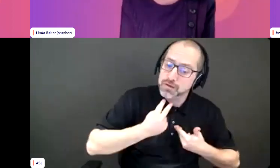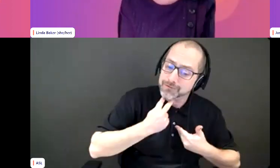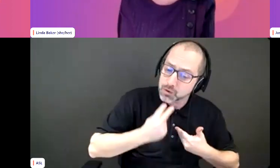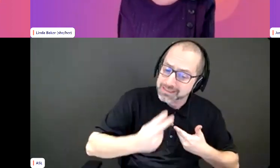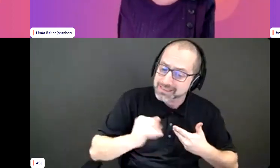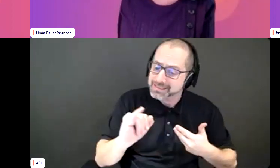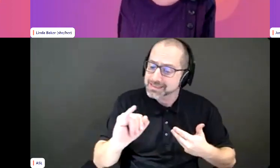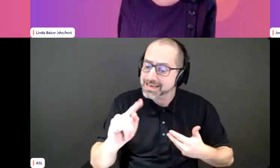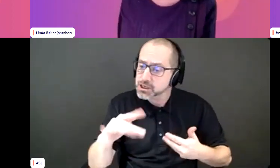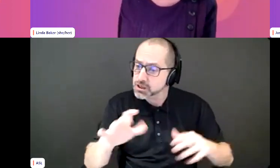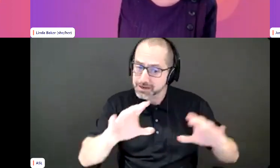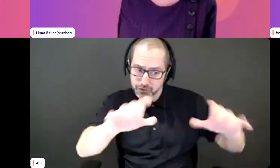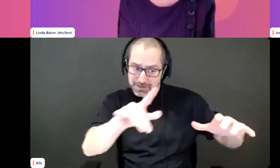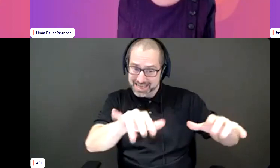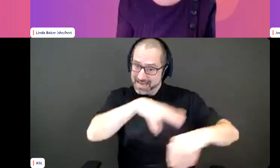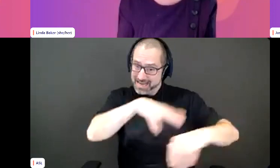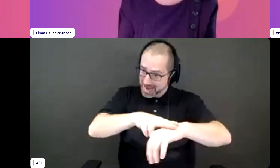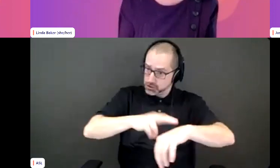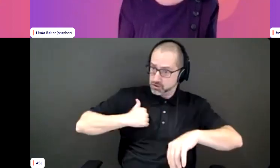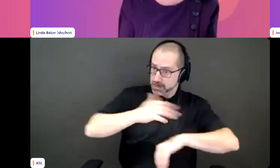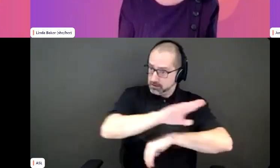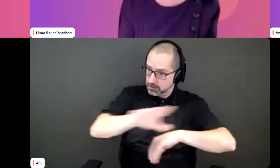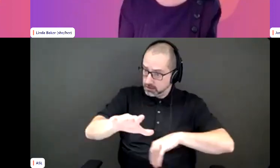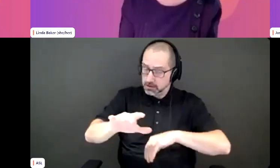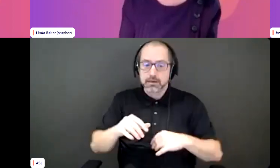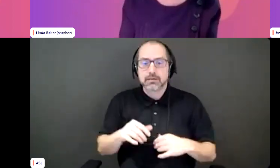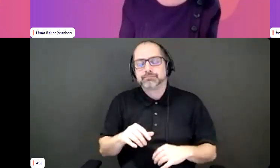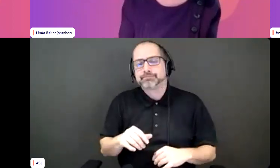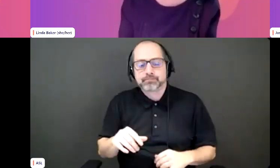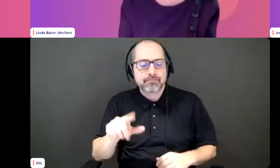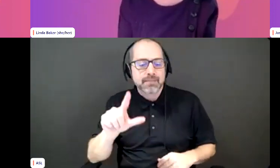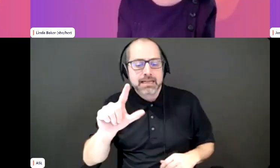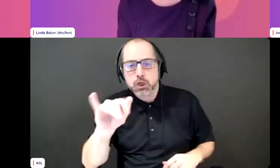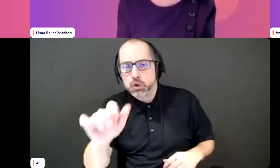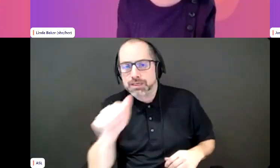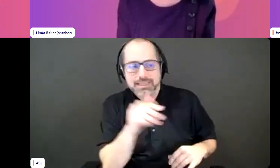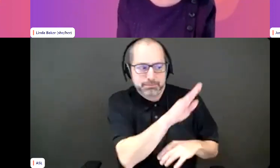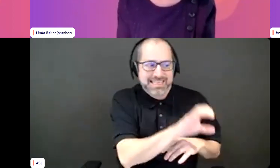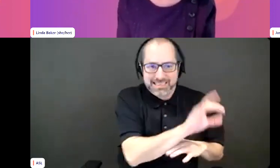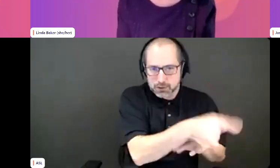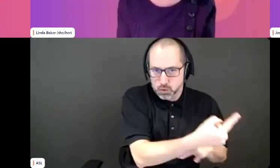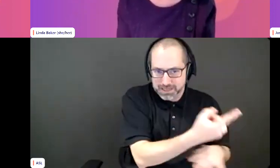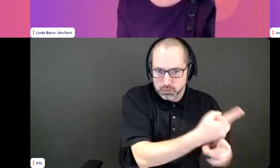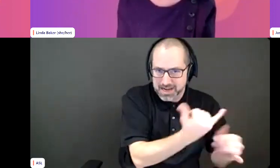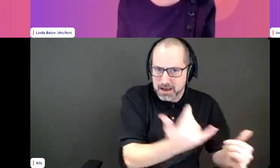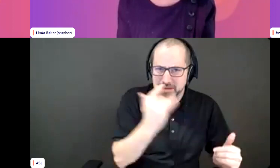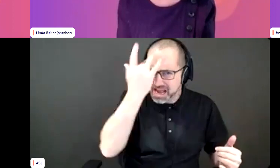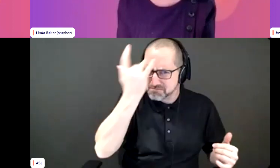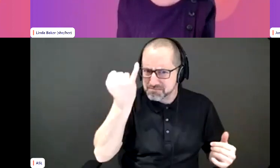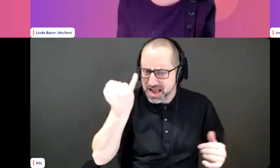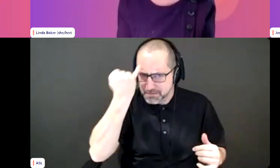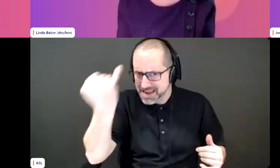initiative à l'échelle du pays c'est basé en colonie britannique en ce moment mais je crois qu'il y a